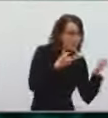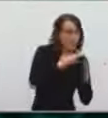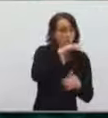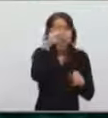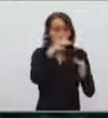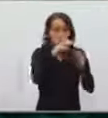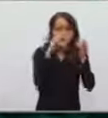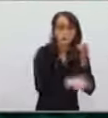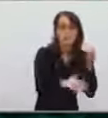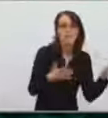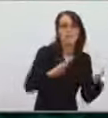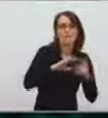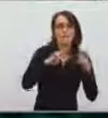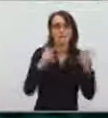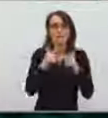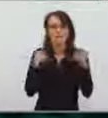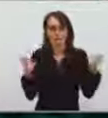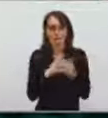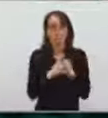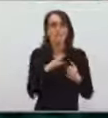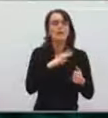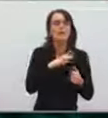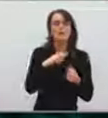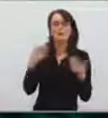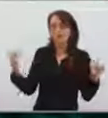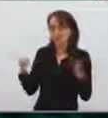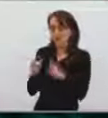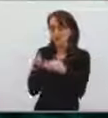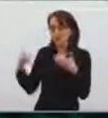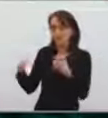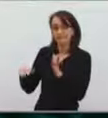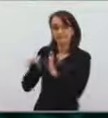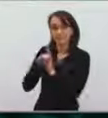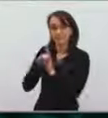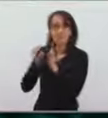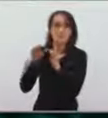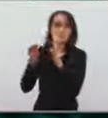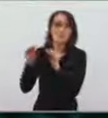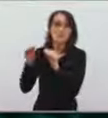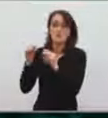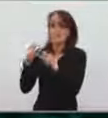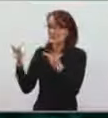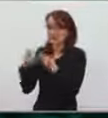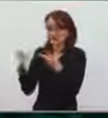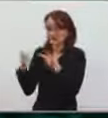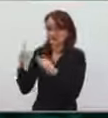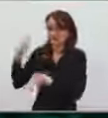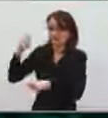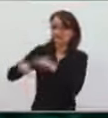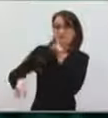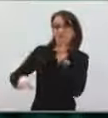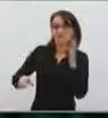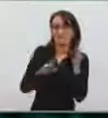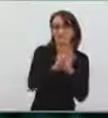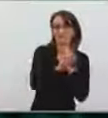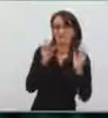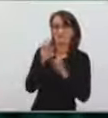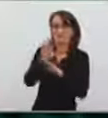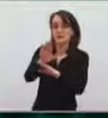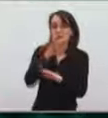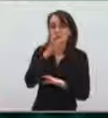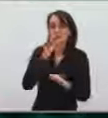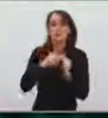alternatives. Et la règle du code des marchés publics nous interdit, tant que nous n'avons pas désigné le lauréat, nous interdit de faire état de telle ou telle